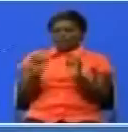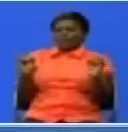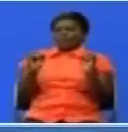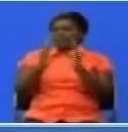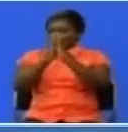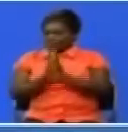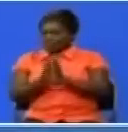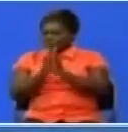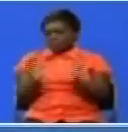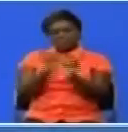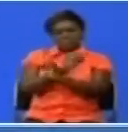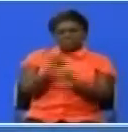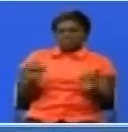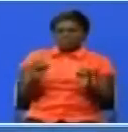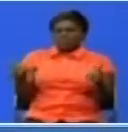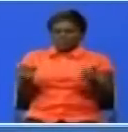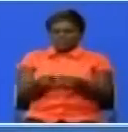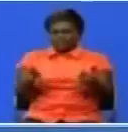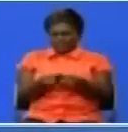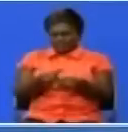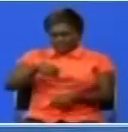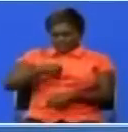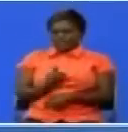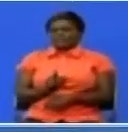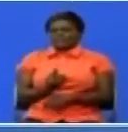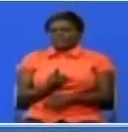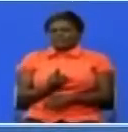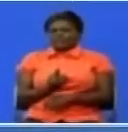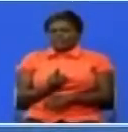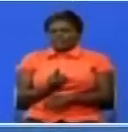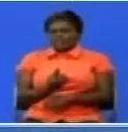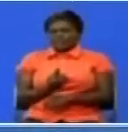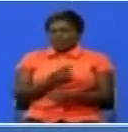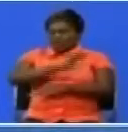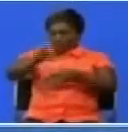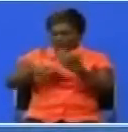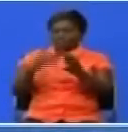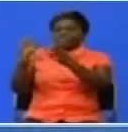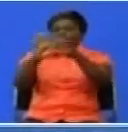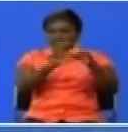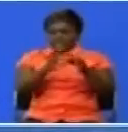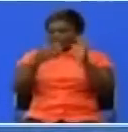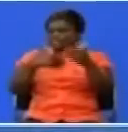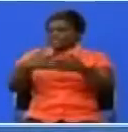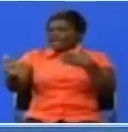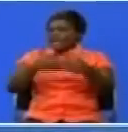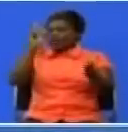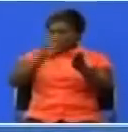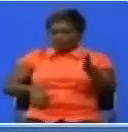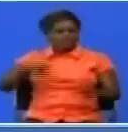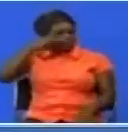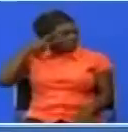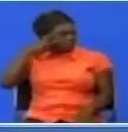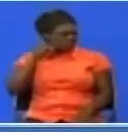dini pamoja na pia ule ukoo ambao sisi tunatoka kwa kwetu sote pamoja. Hii ni ishara kwamba ugaidi ni